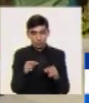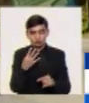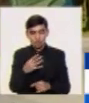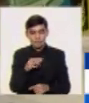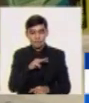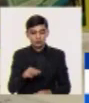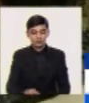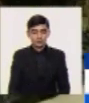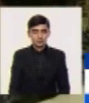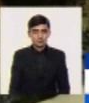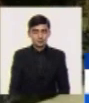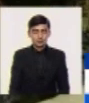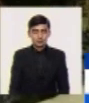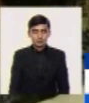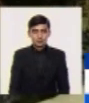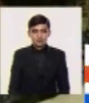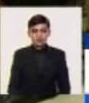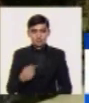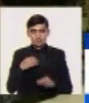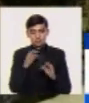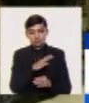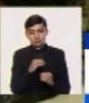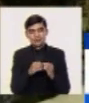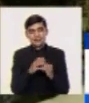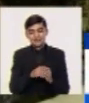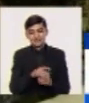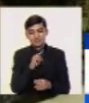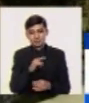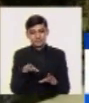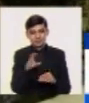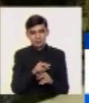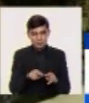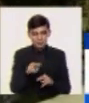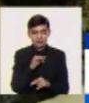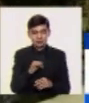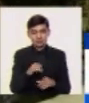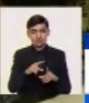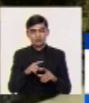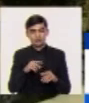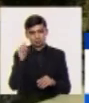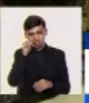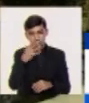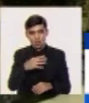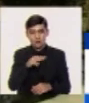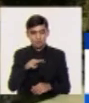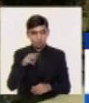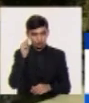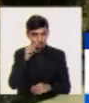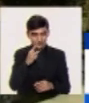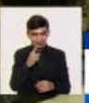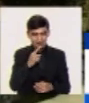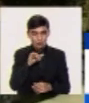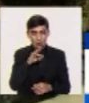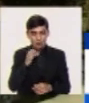минут. Айтып өткенде толымдылығы 15 баладан артық емес. Сабақтың ұзақтығы 40 минут.